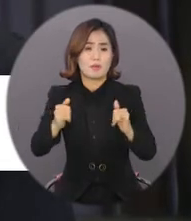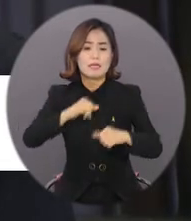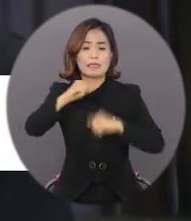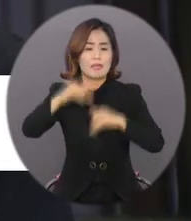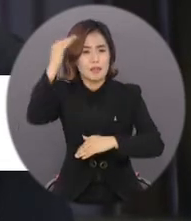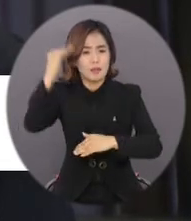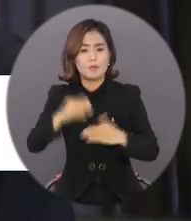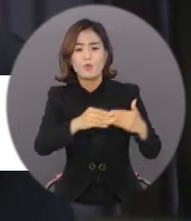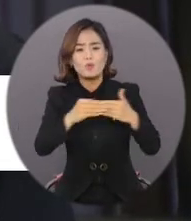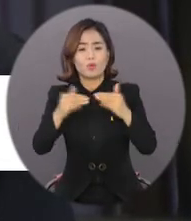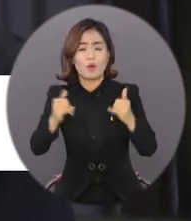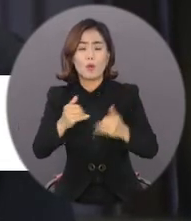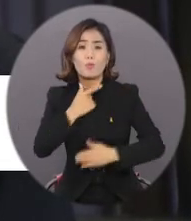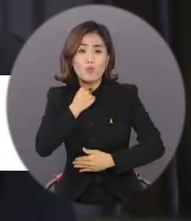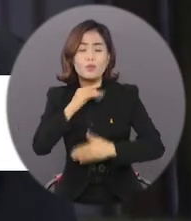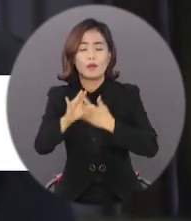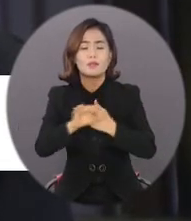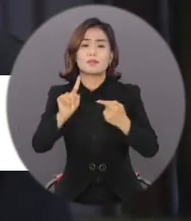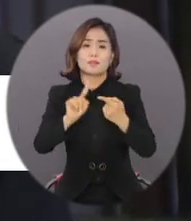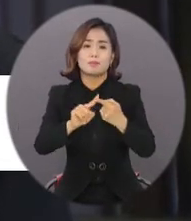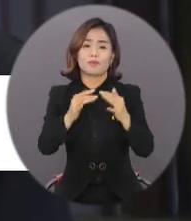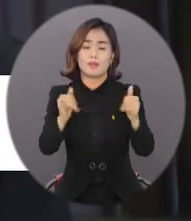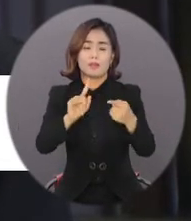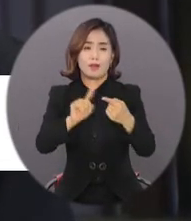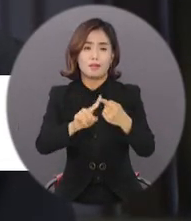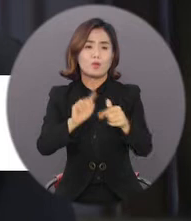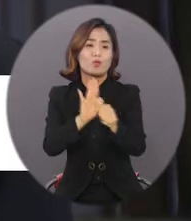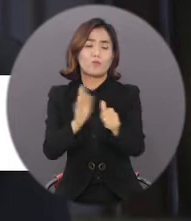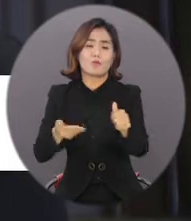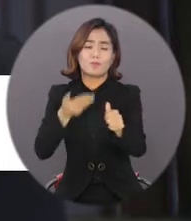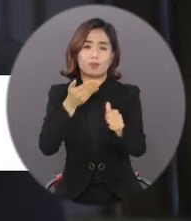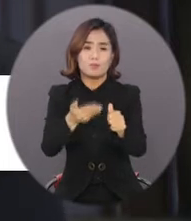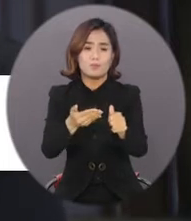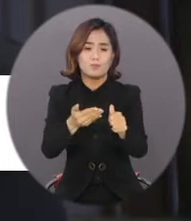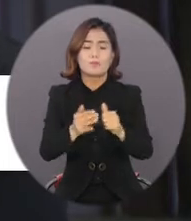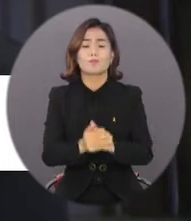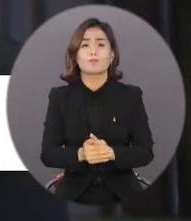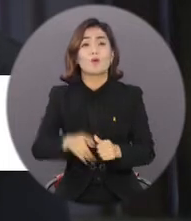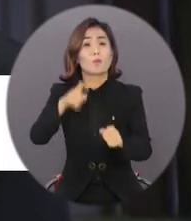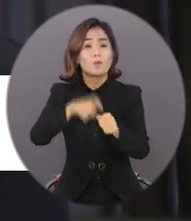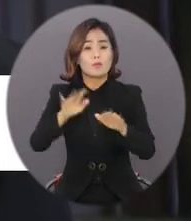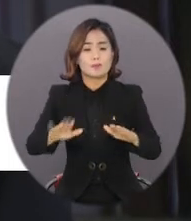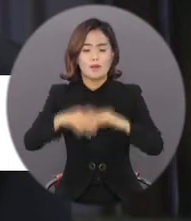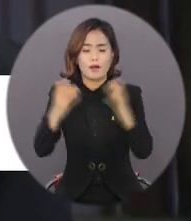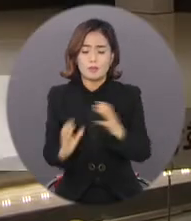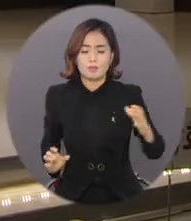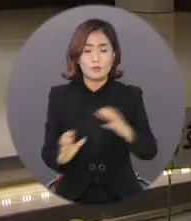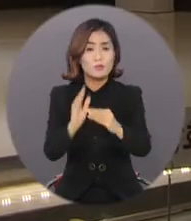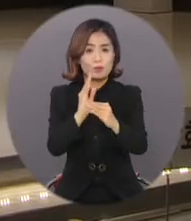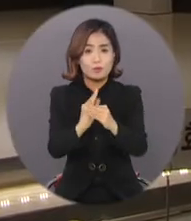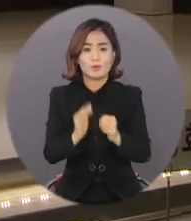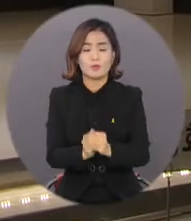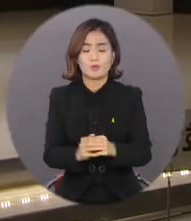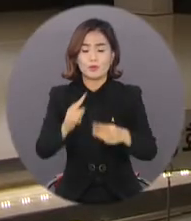대한민국 지도자로 가신다 하면은 그분을 뜻을 지원을 해줄 각오로 지금 다들 뭉쳐 있습니다.